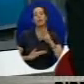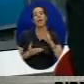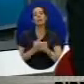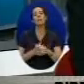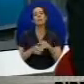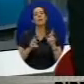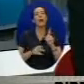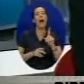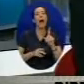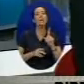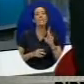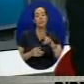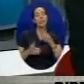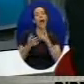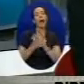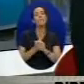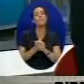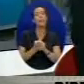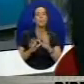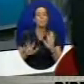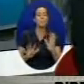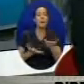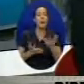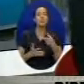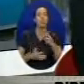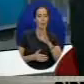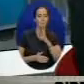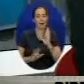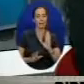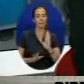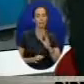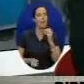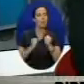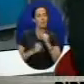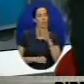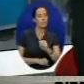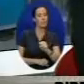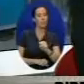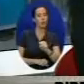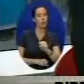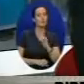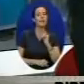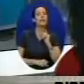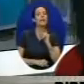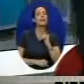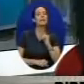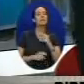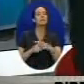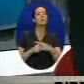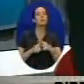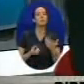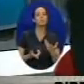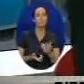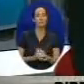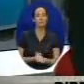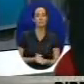חברים אמיתיים. האינסטרומנטליים הם מה שאולי אנחנו, הם יותר בעייתיים וקשה לזהות. איזה סוג הוא מה? איזה סוג